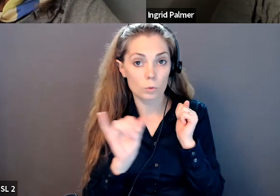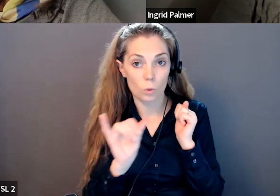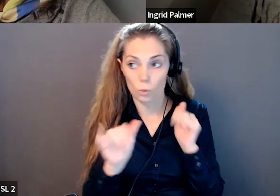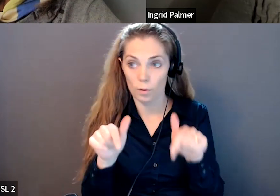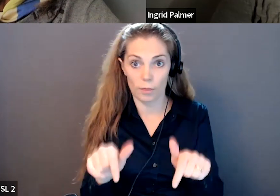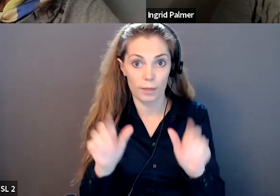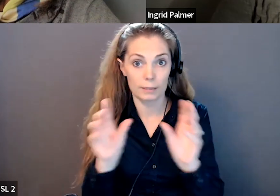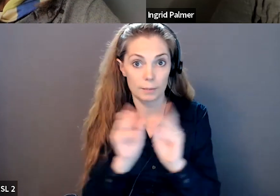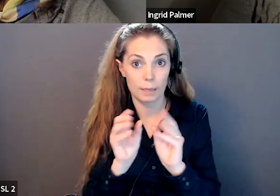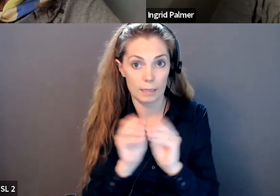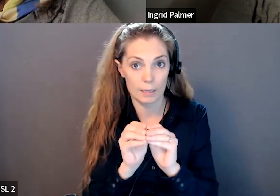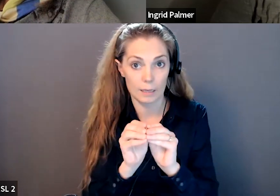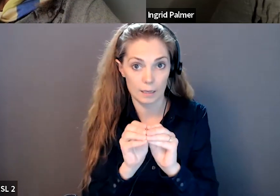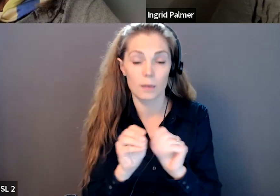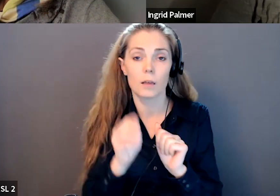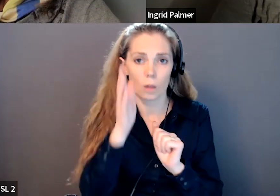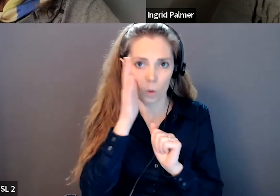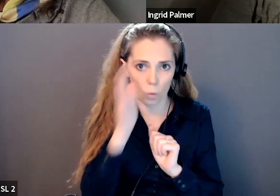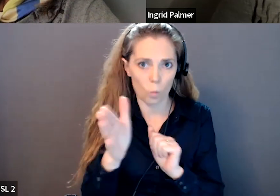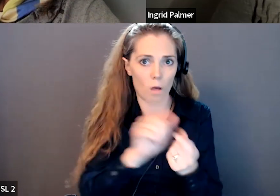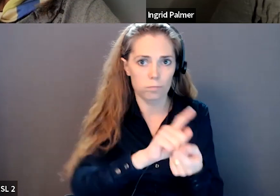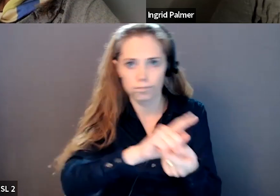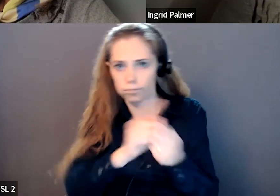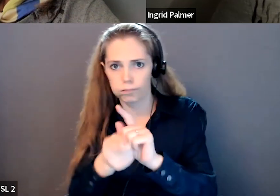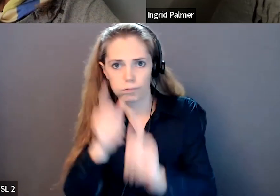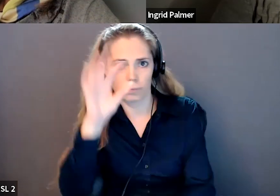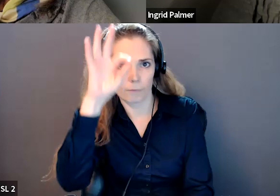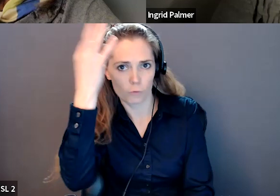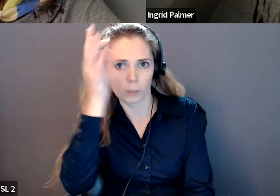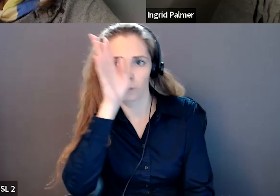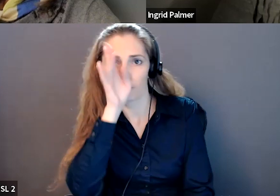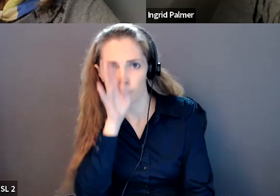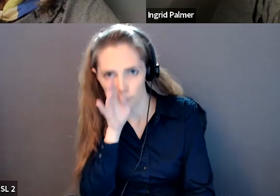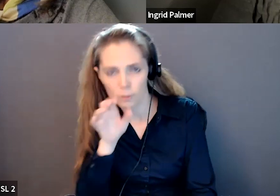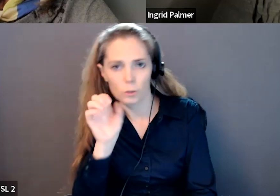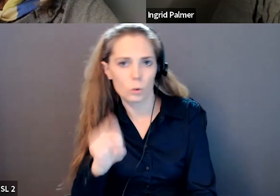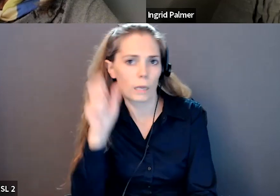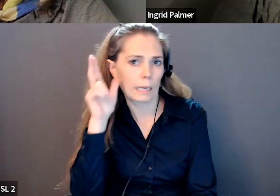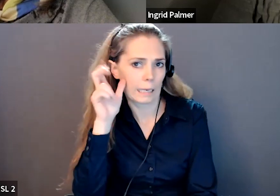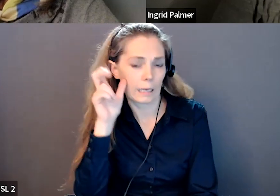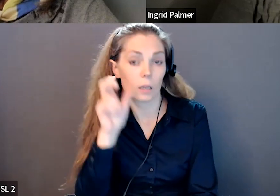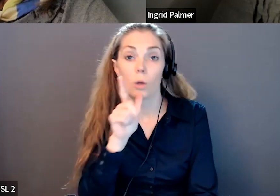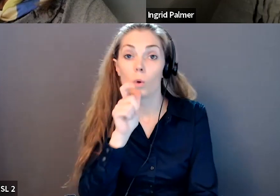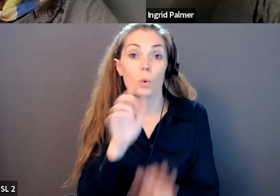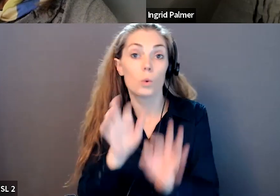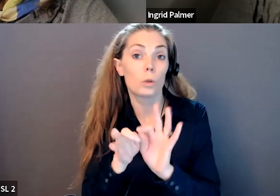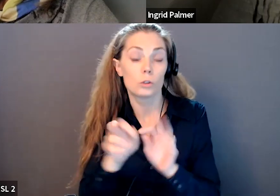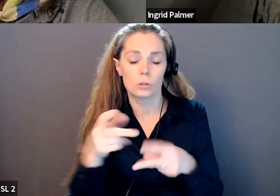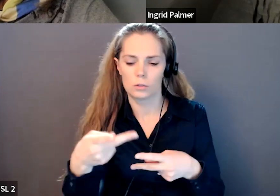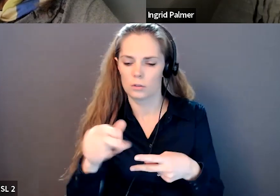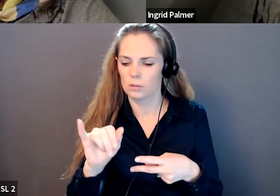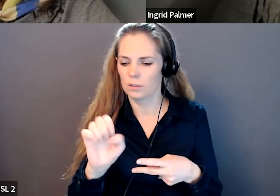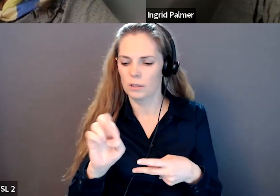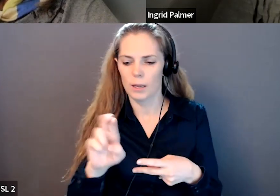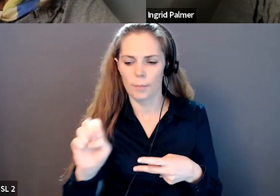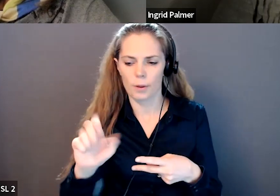français par un interprète en direct. If navigating the website is not accessible to